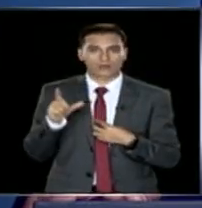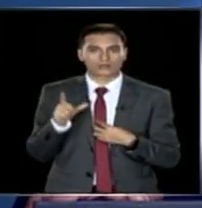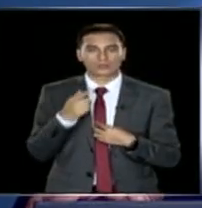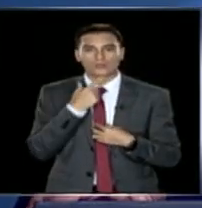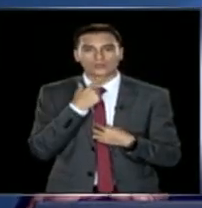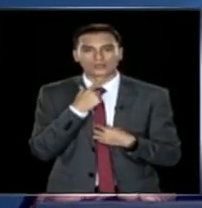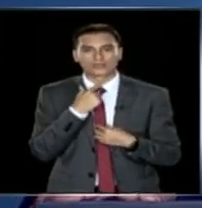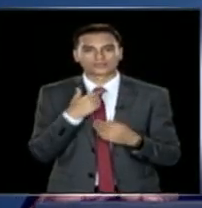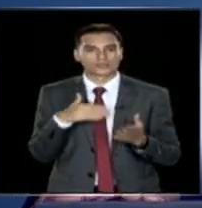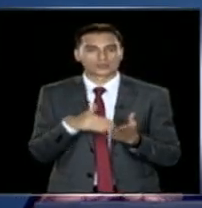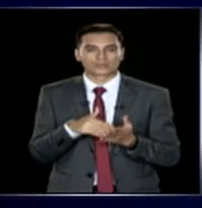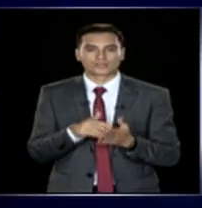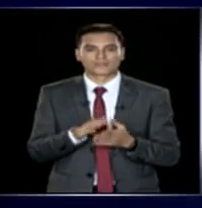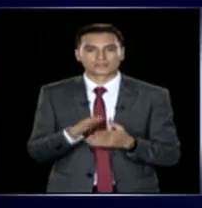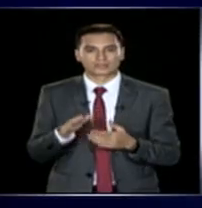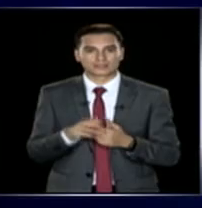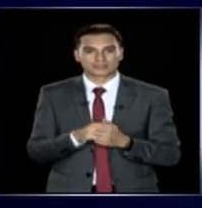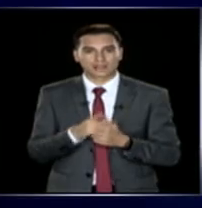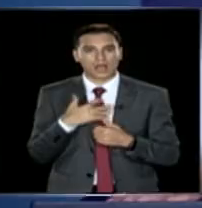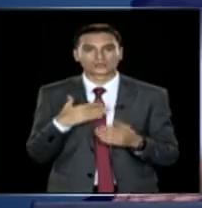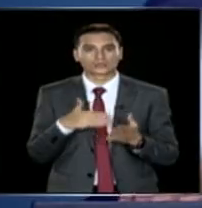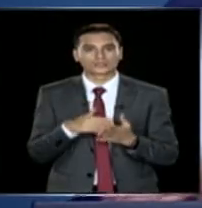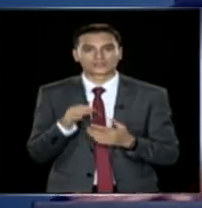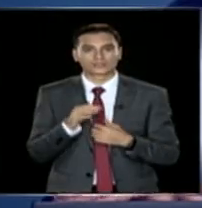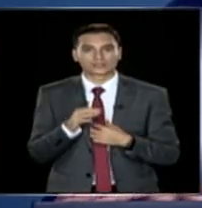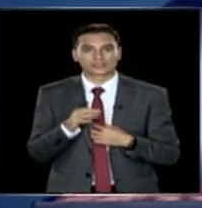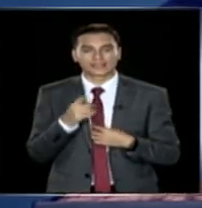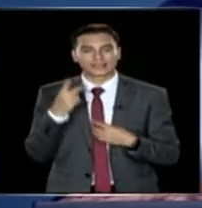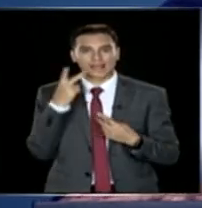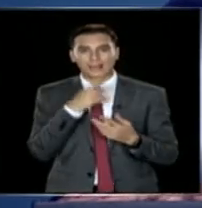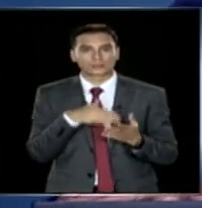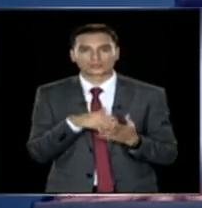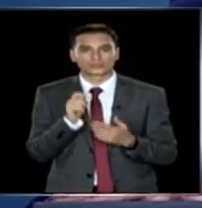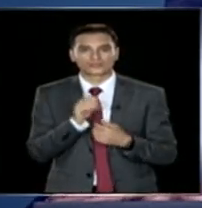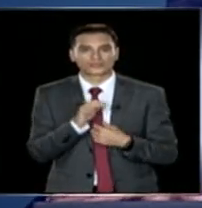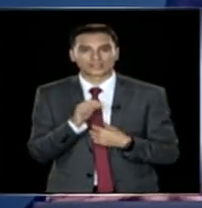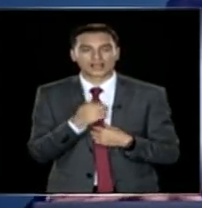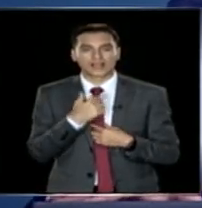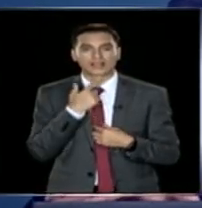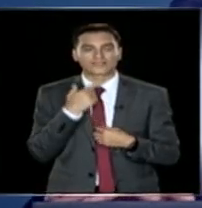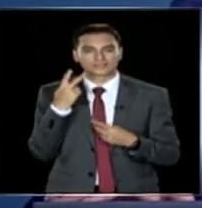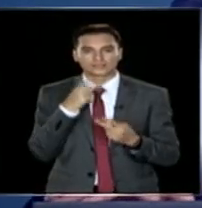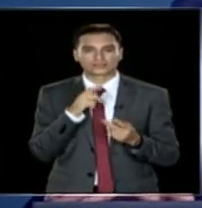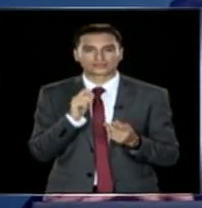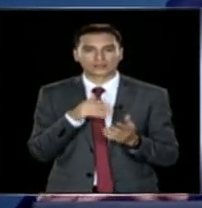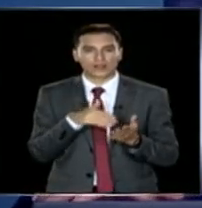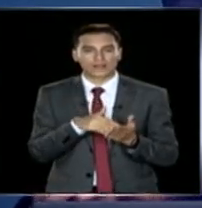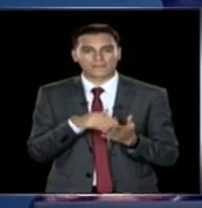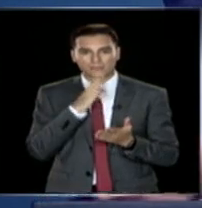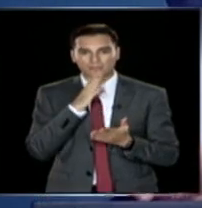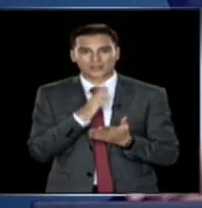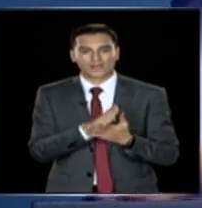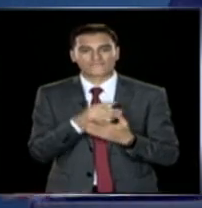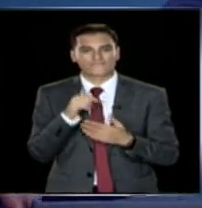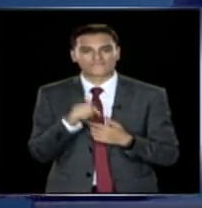ونفسي أتوظف. بس عايز تتوظف فين؟ يعني حلمك تتوظف فين؟ نفسي أتوظف بصراحة